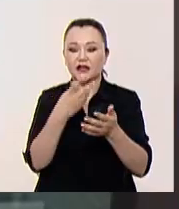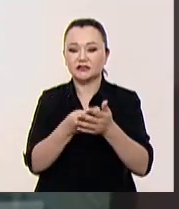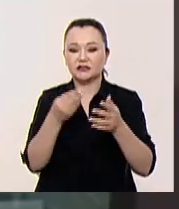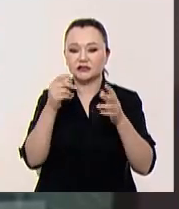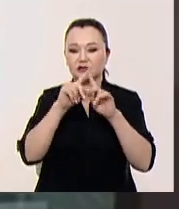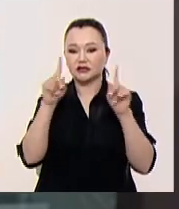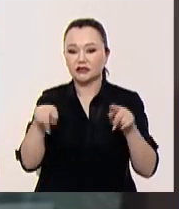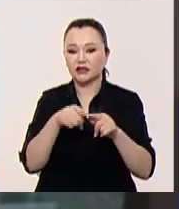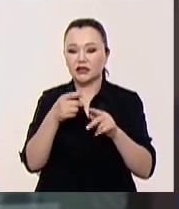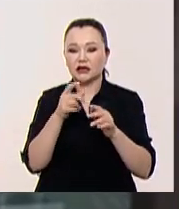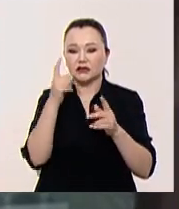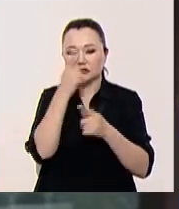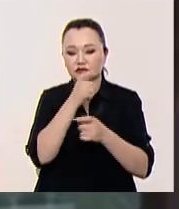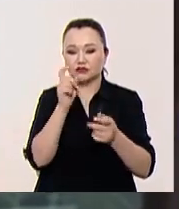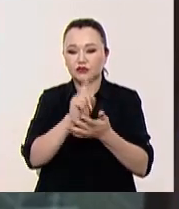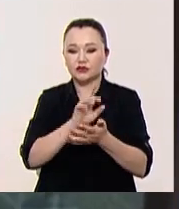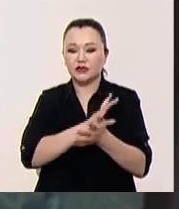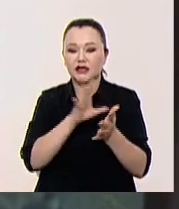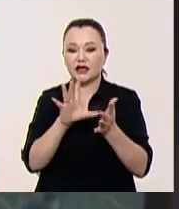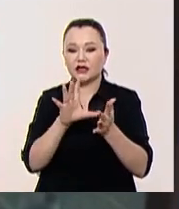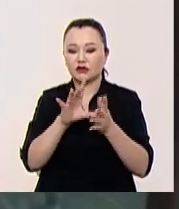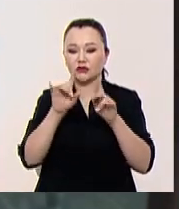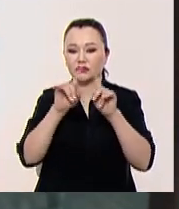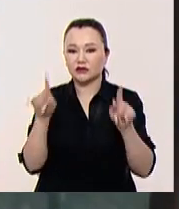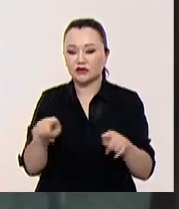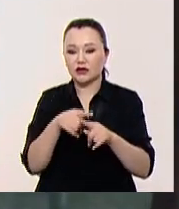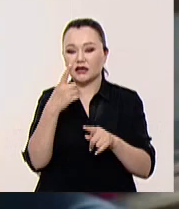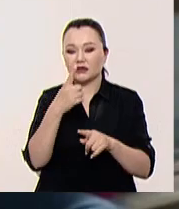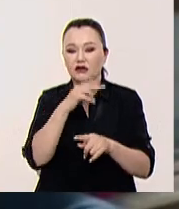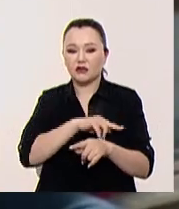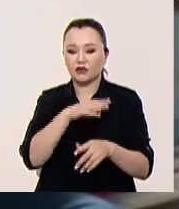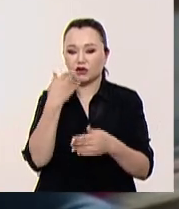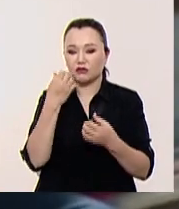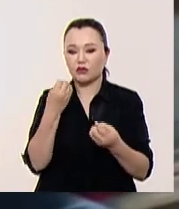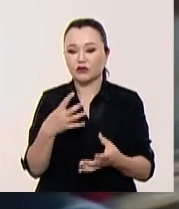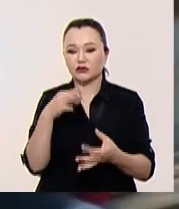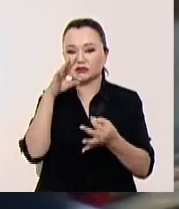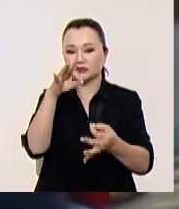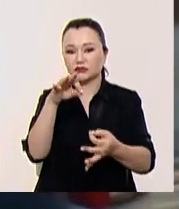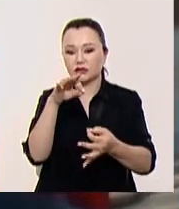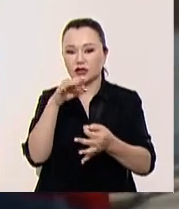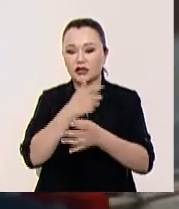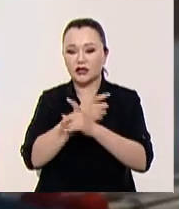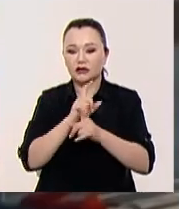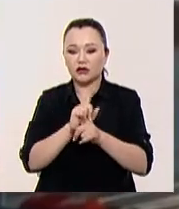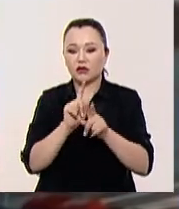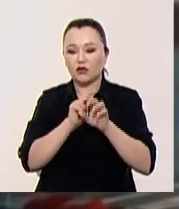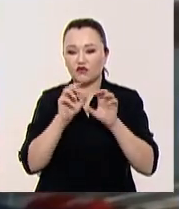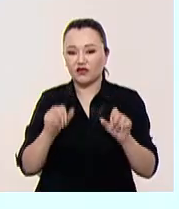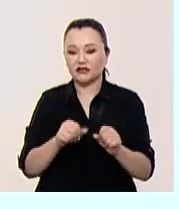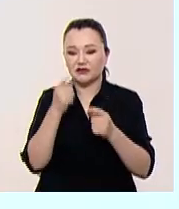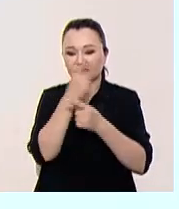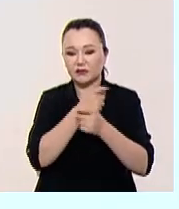сыйқы. Жолаушыларға жол сілтеуі тиіс электрондық тақтайшалардың бірде-бірі қосылмай құршанға көміліп тұр. Қала билігі осындай ақпарат